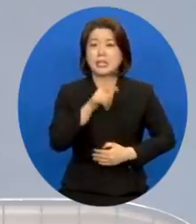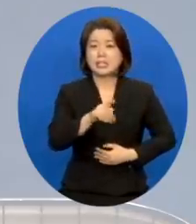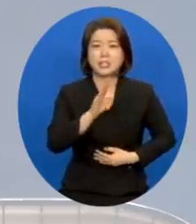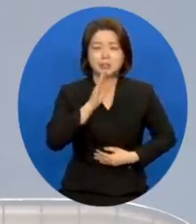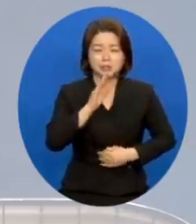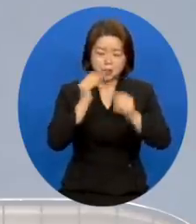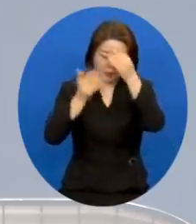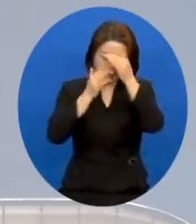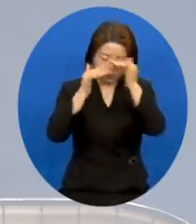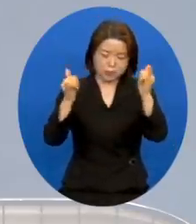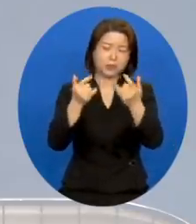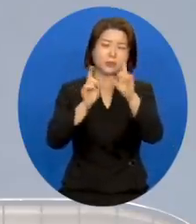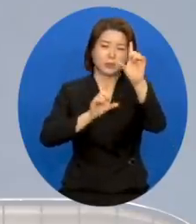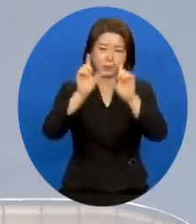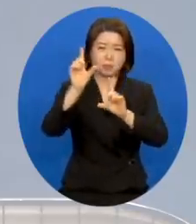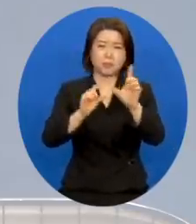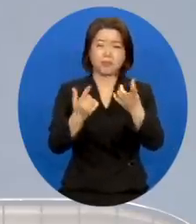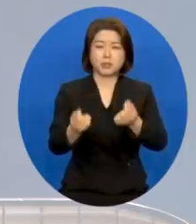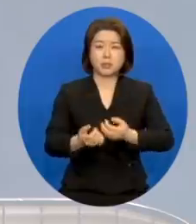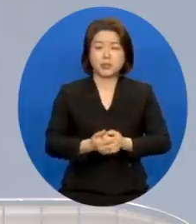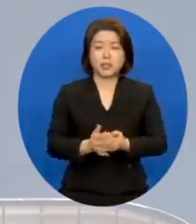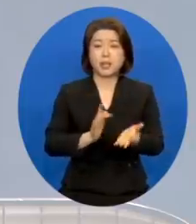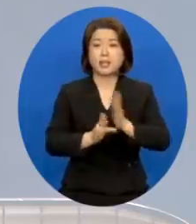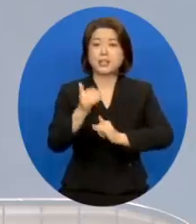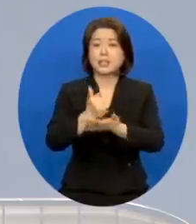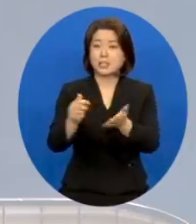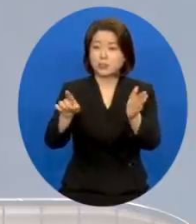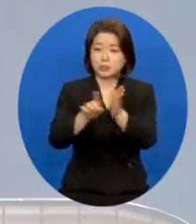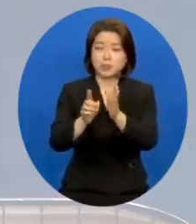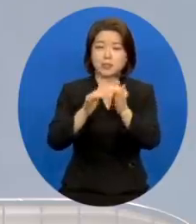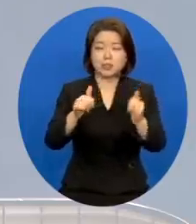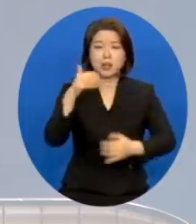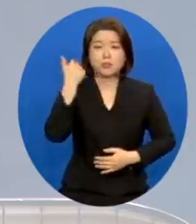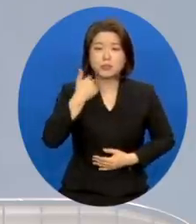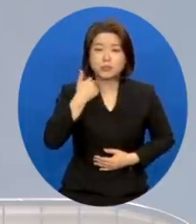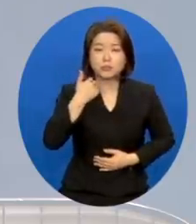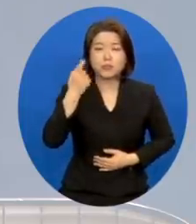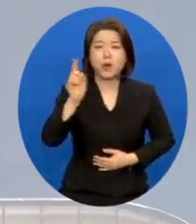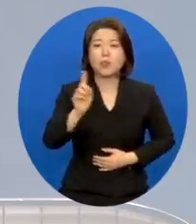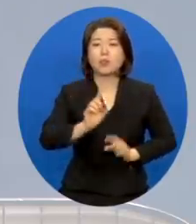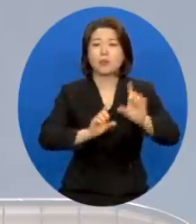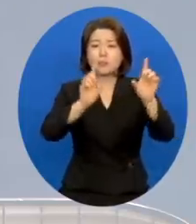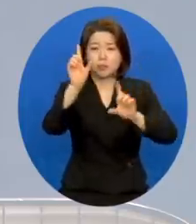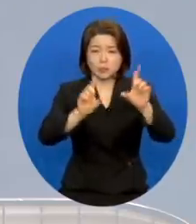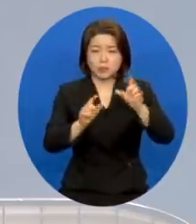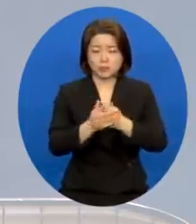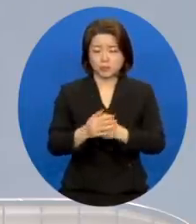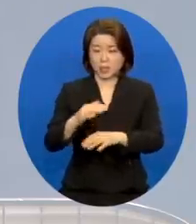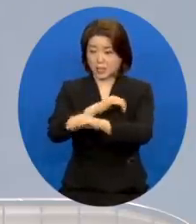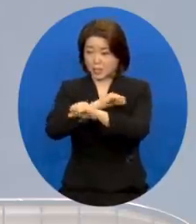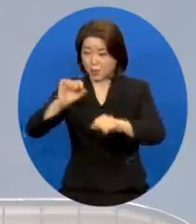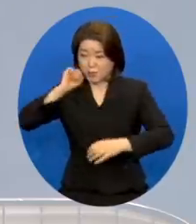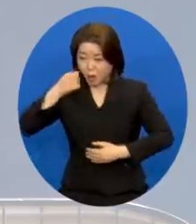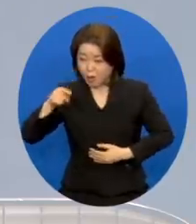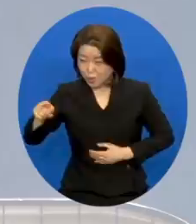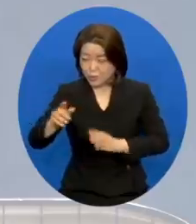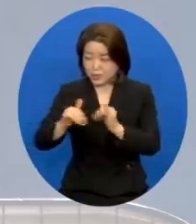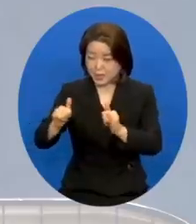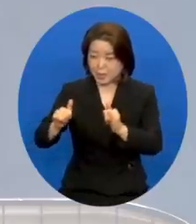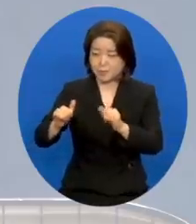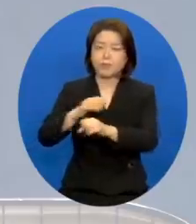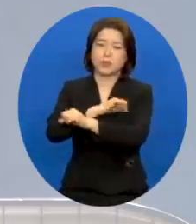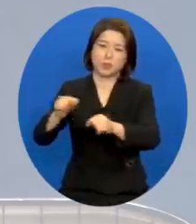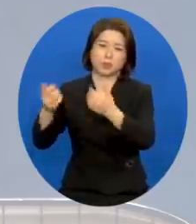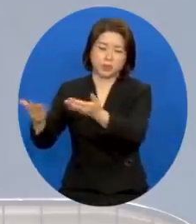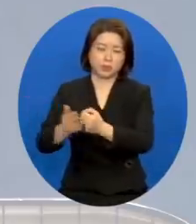성도의 요 예수 믿는 사람은 어떤 사람인가 용서할 수 없는 사람을 용서하고 사랑할 수 없는